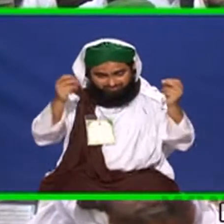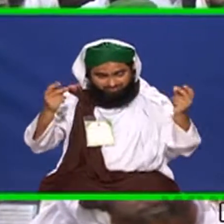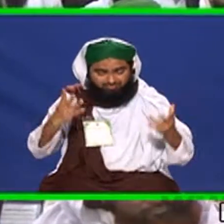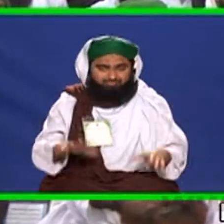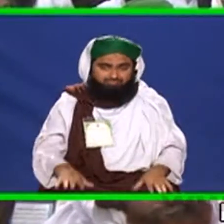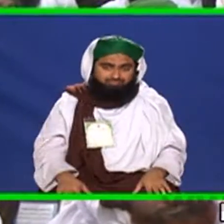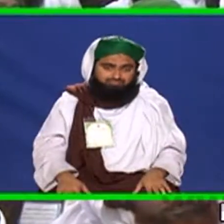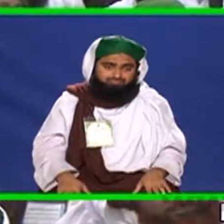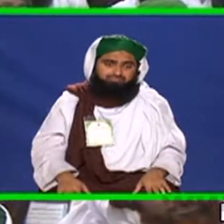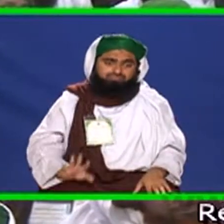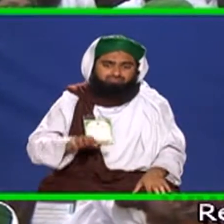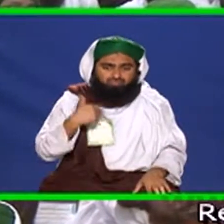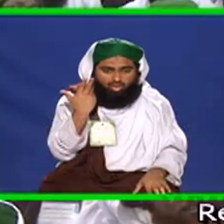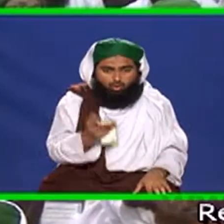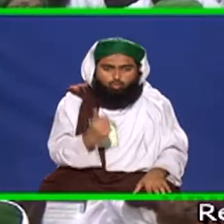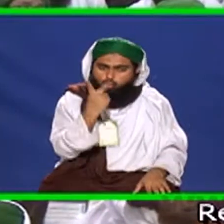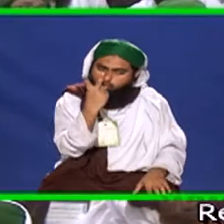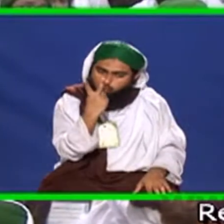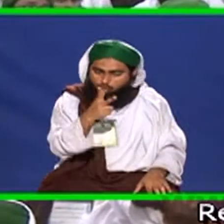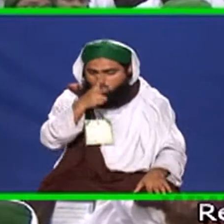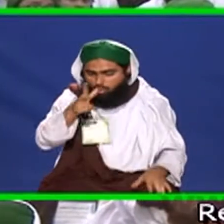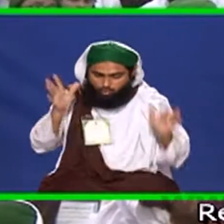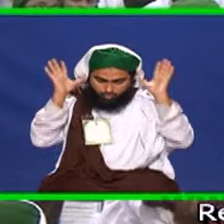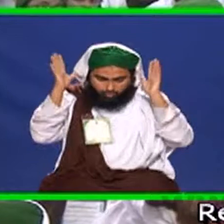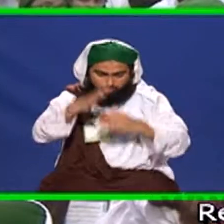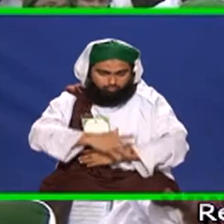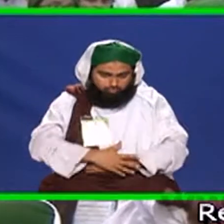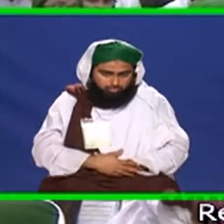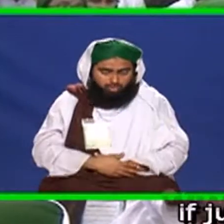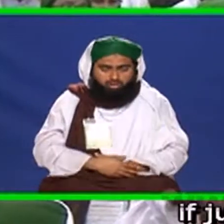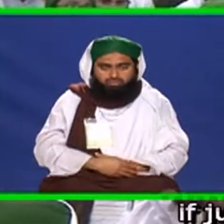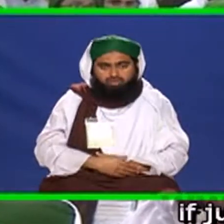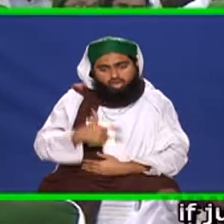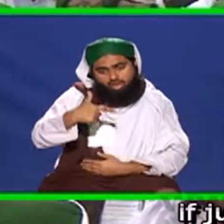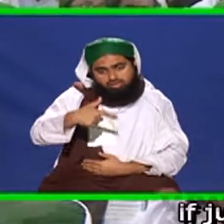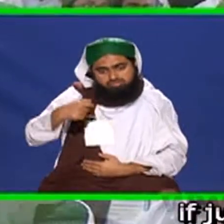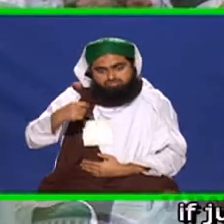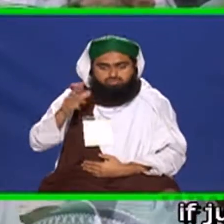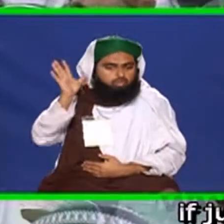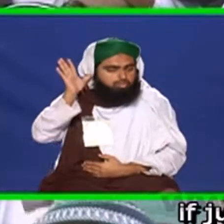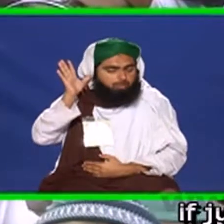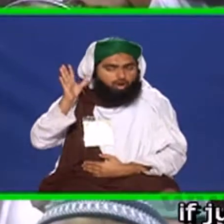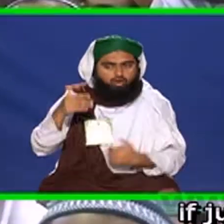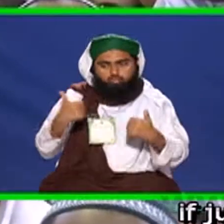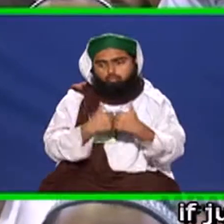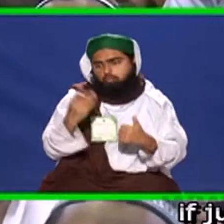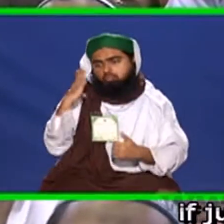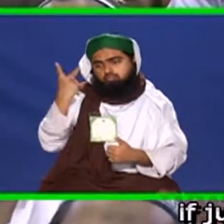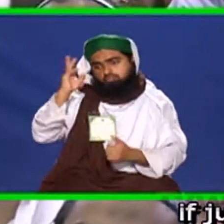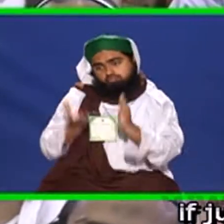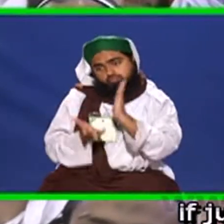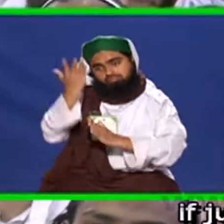खोलते रहेंगे नूर को। और 2 रकात आप अमामे के साथ पढ़ोगे तो 70